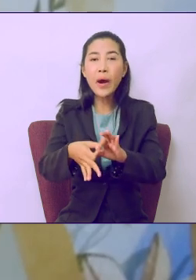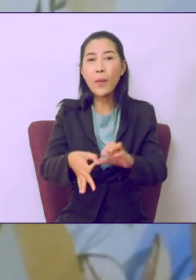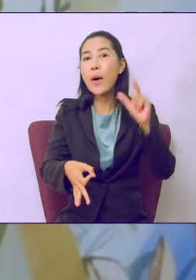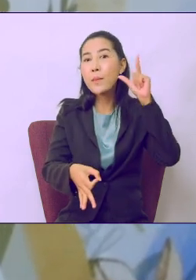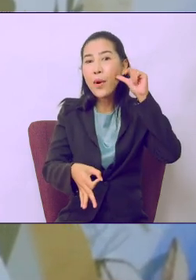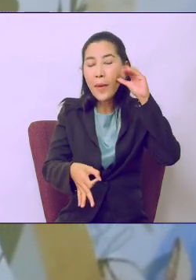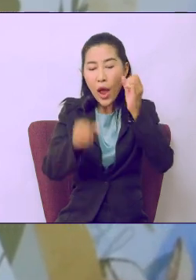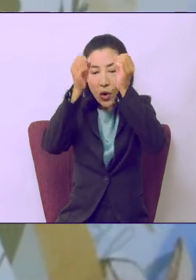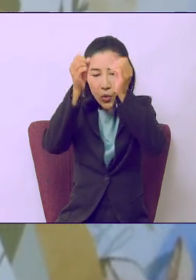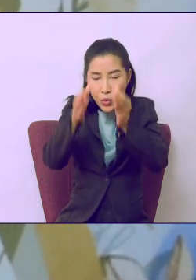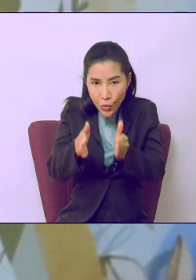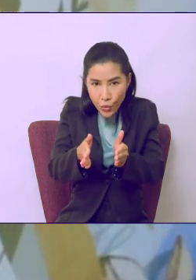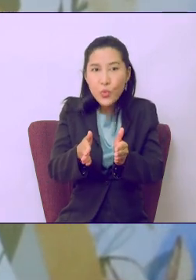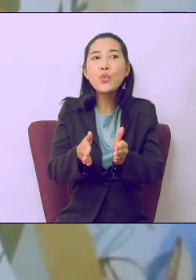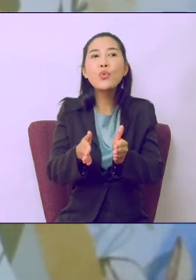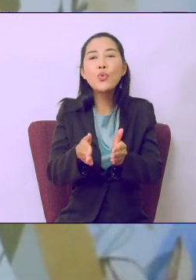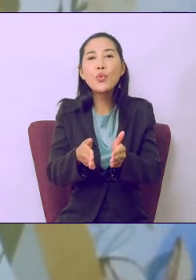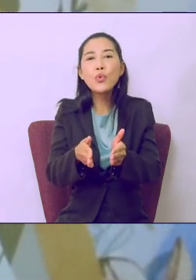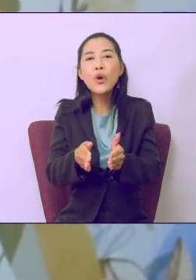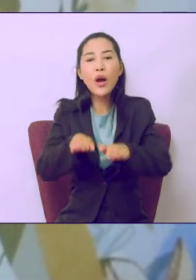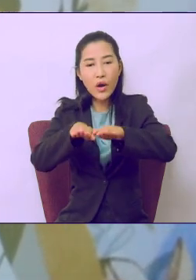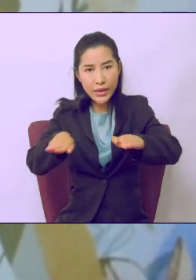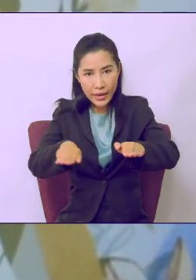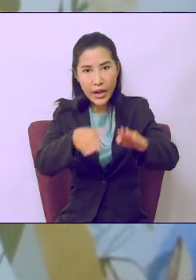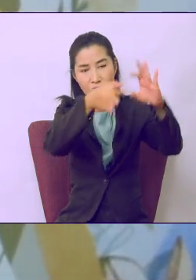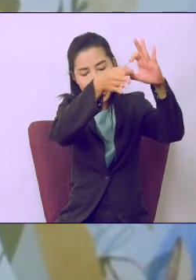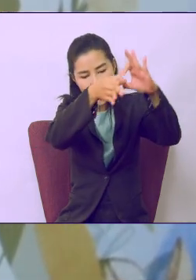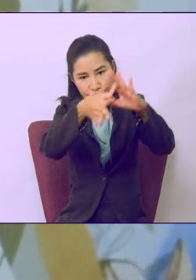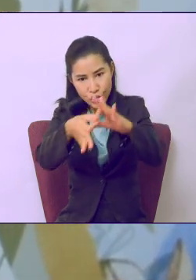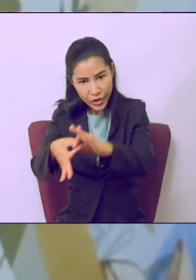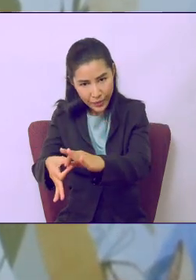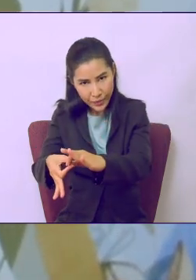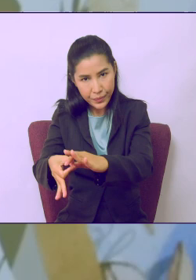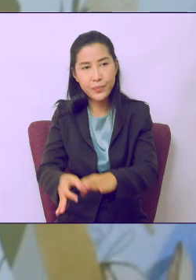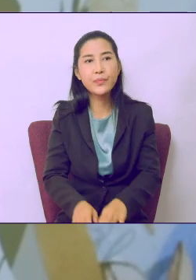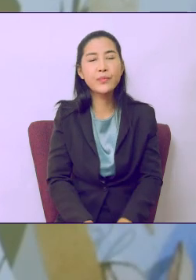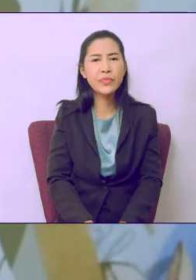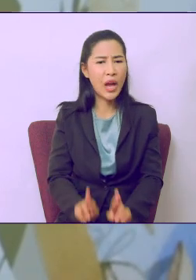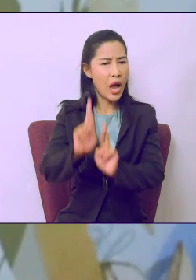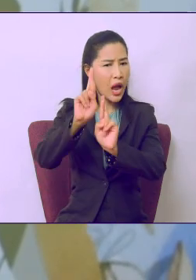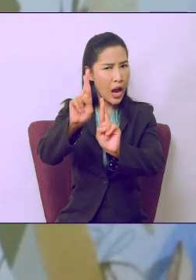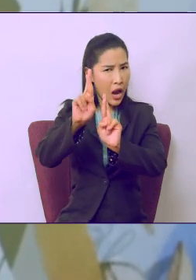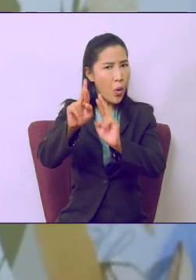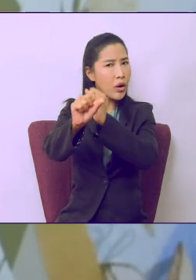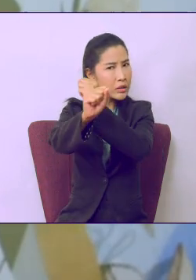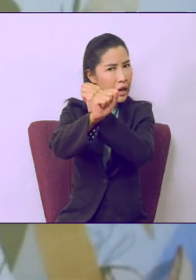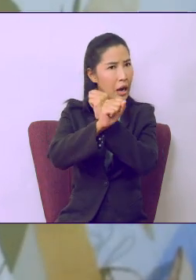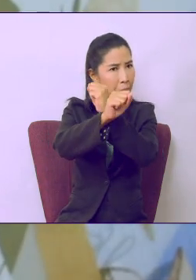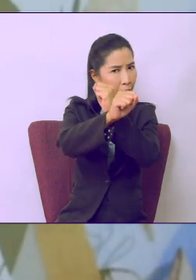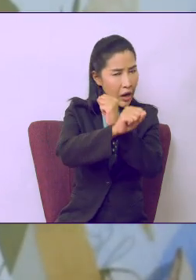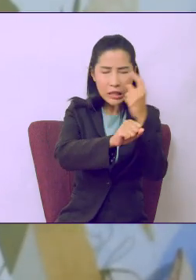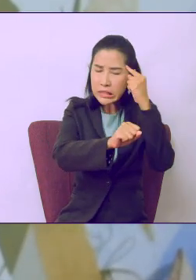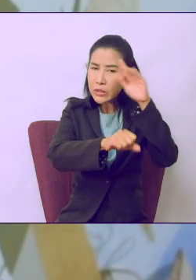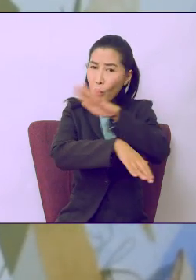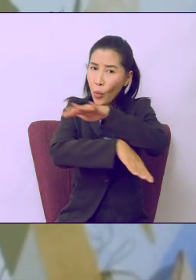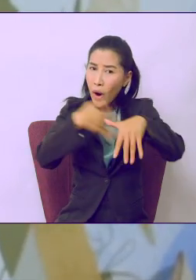ครองนะครับคุณครูพ่อแม่นะครับกับน้องๆนะครับแล้วก็นะครับให้ระวังเรื่องSafetyด้วยนะครับต้องวาง